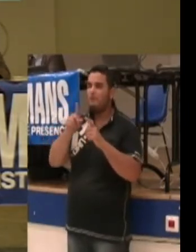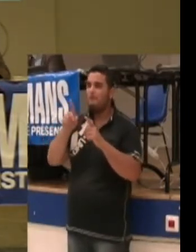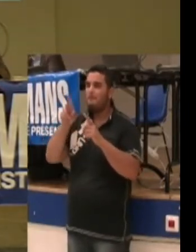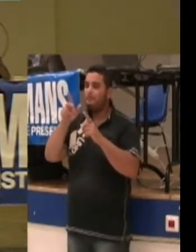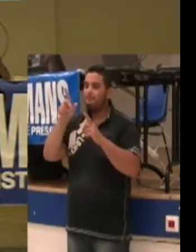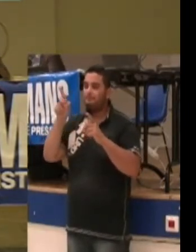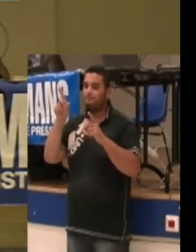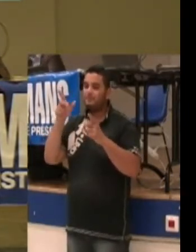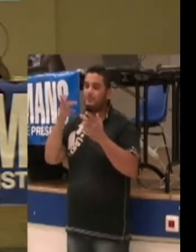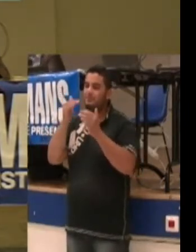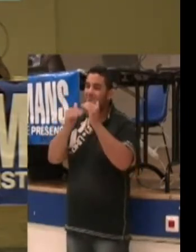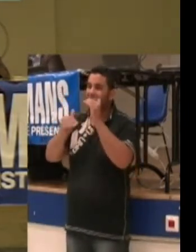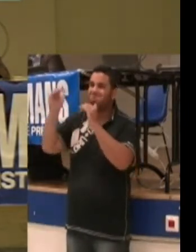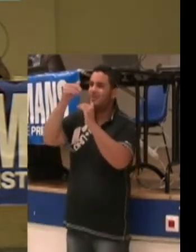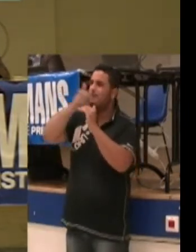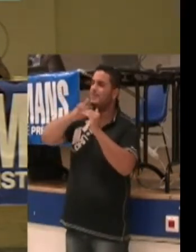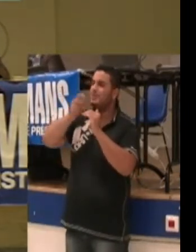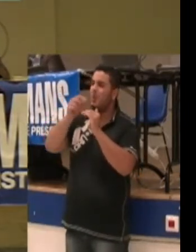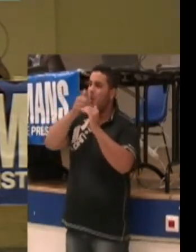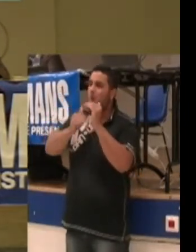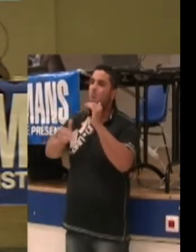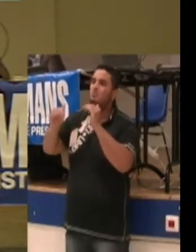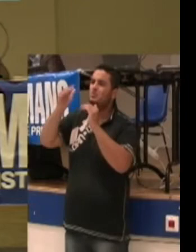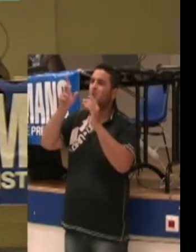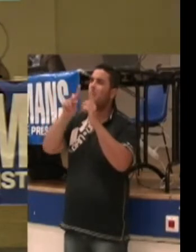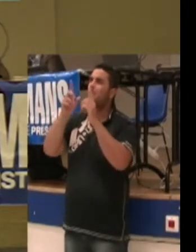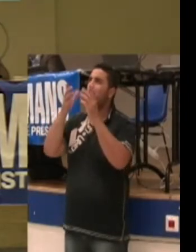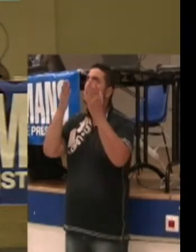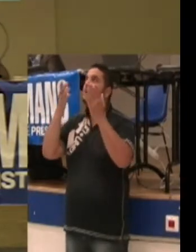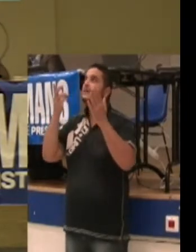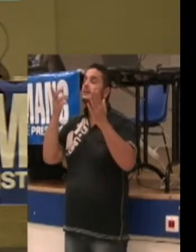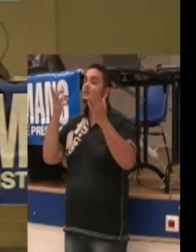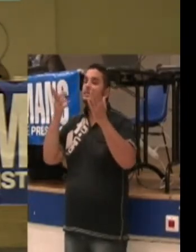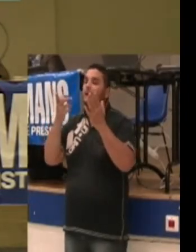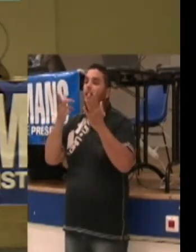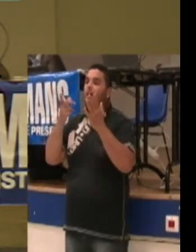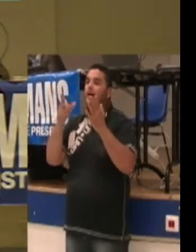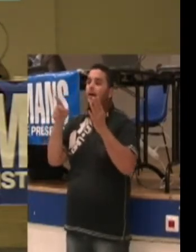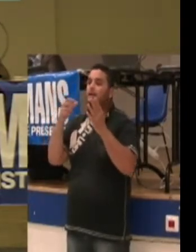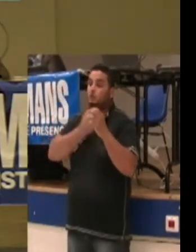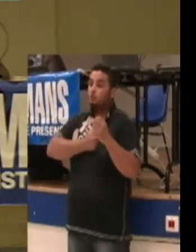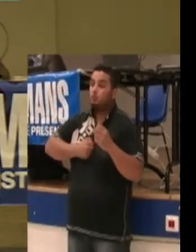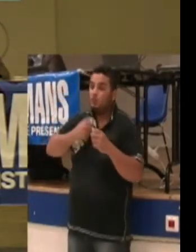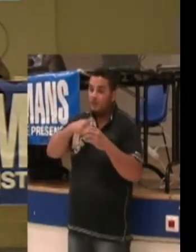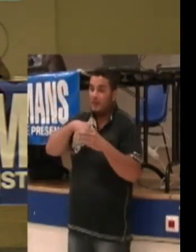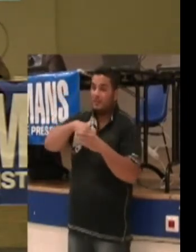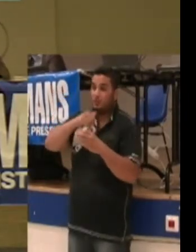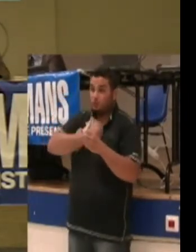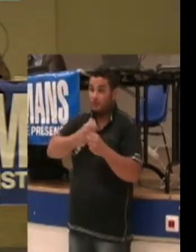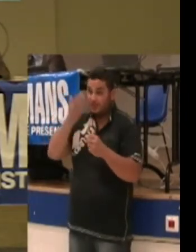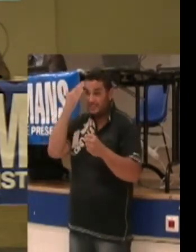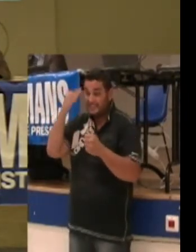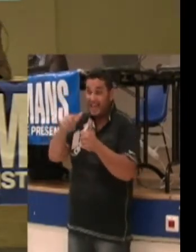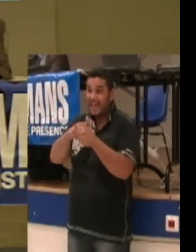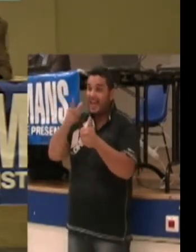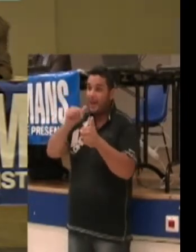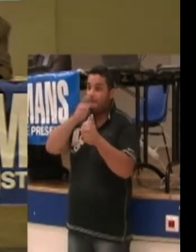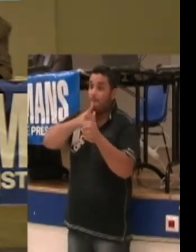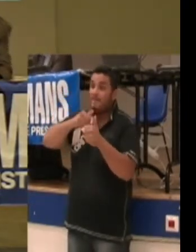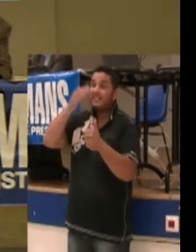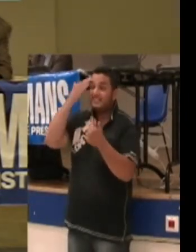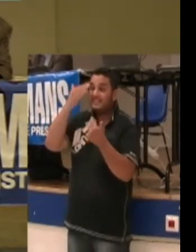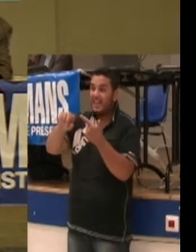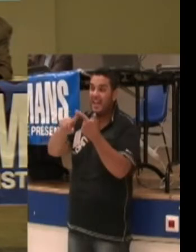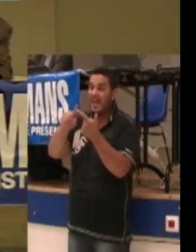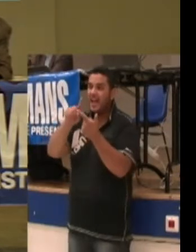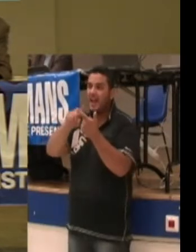va te tenir, hein, qui va te tenir rigueur, qui va être en face de toi. Donc Allah subhanahu wa ta'ala, le mot sabiru,